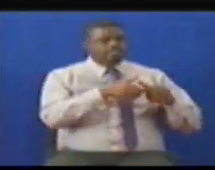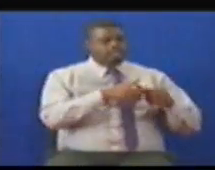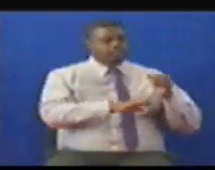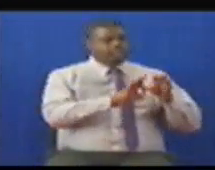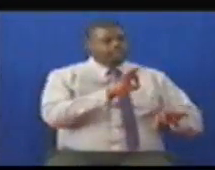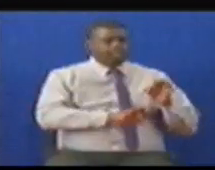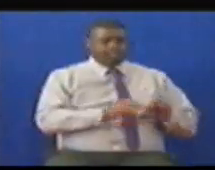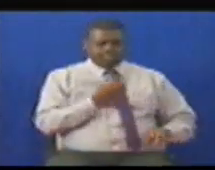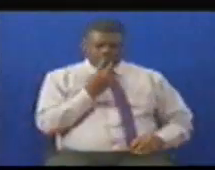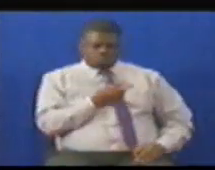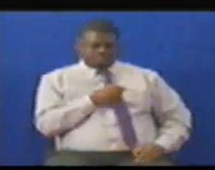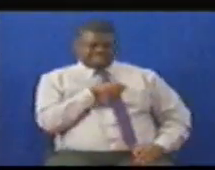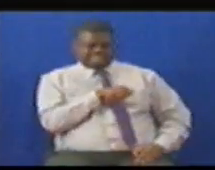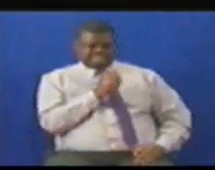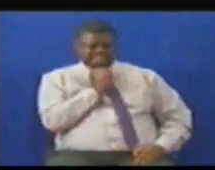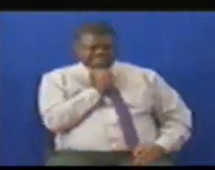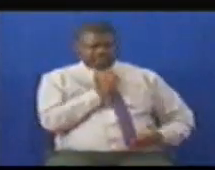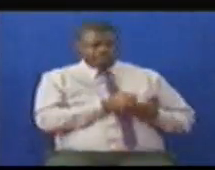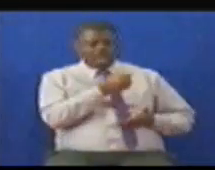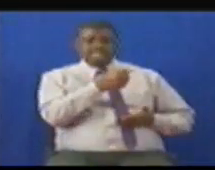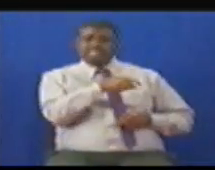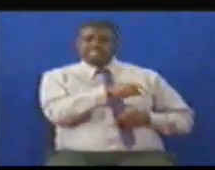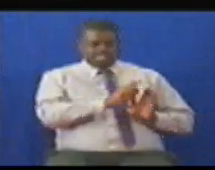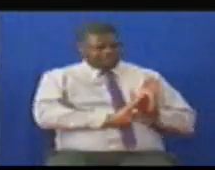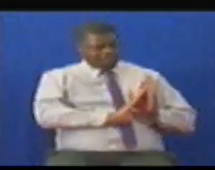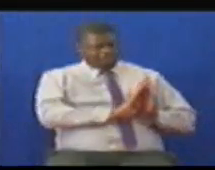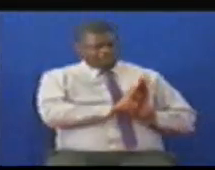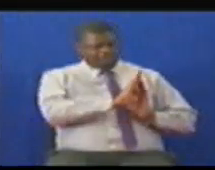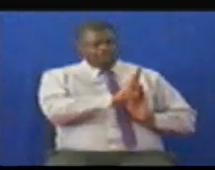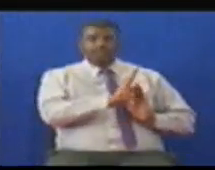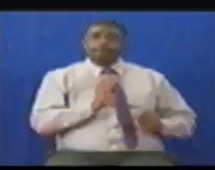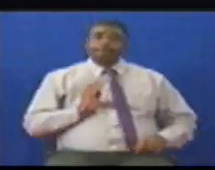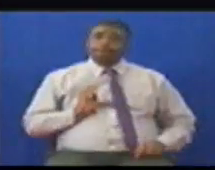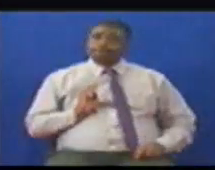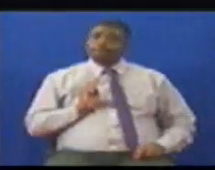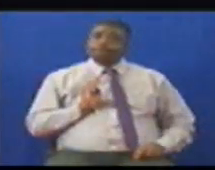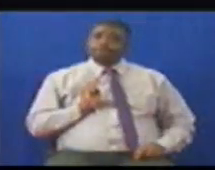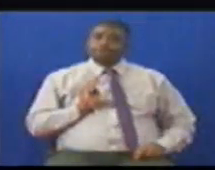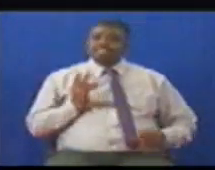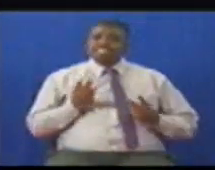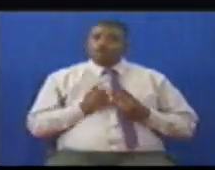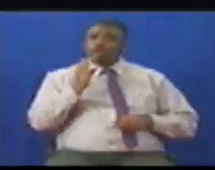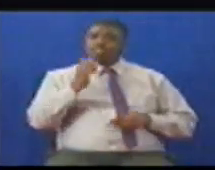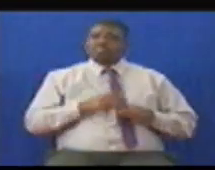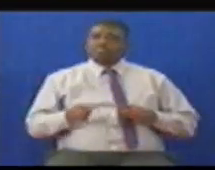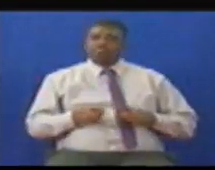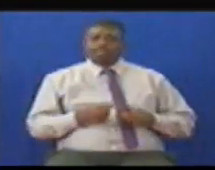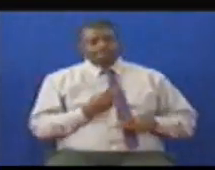iliyoombwa kuidhinishwa kwa mwaka ujao wa fedha imeongezeka kwa shilingi bilioni 17.4 sawa na